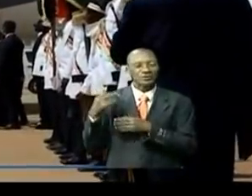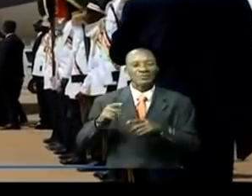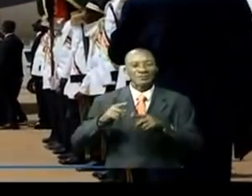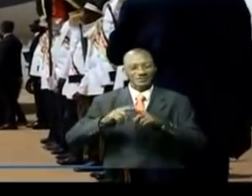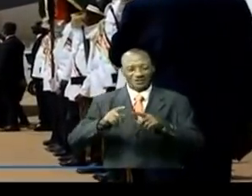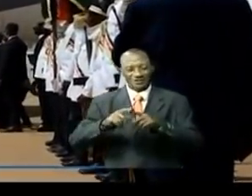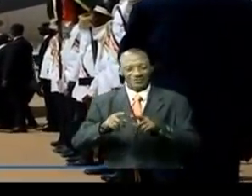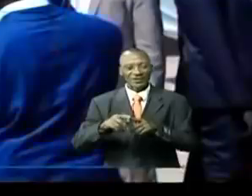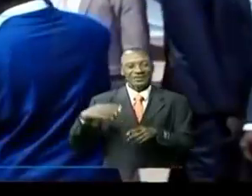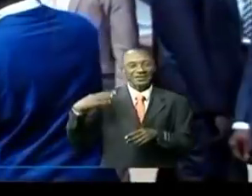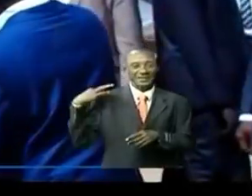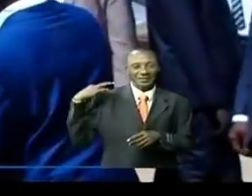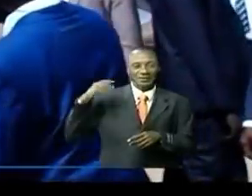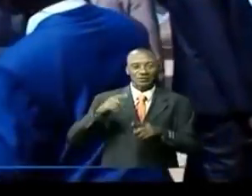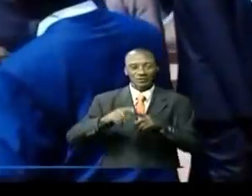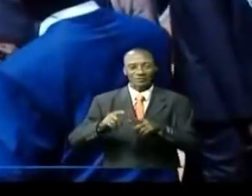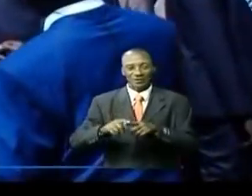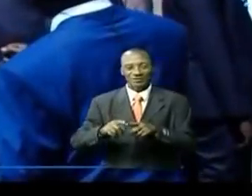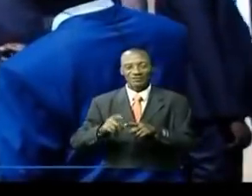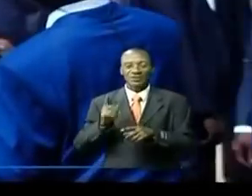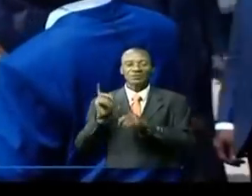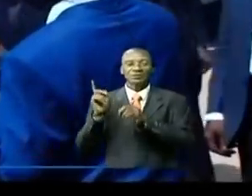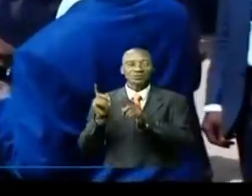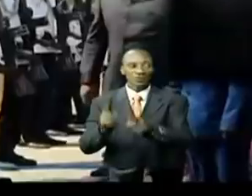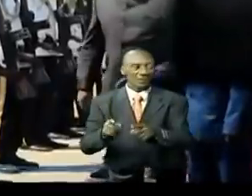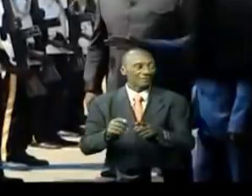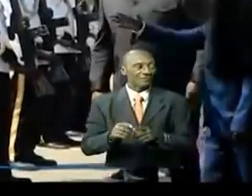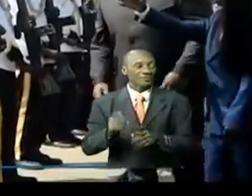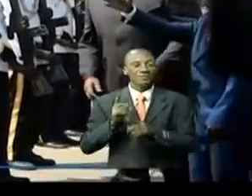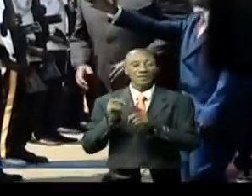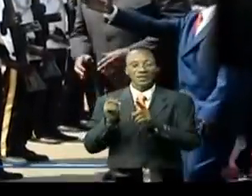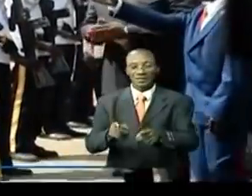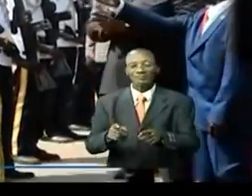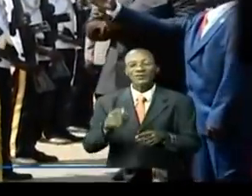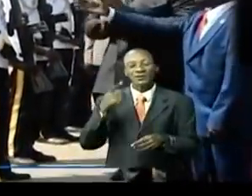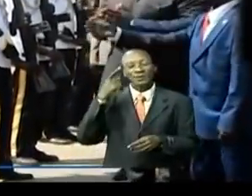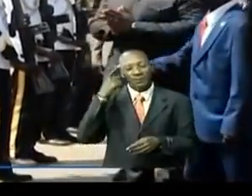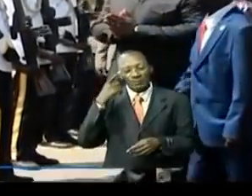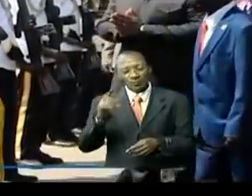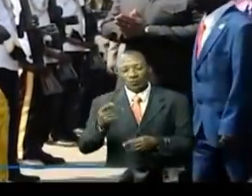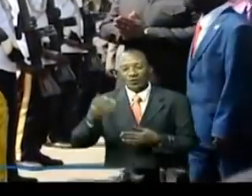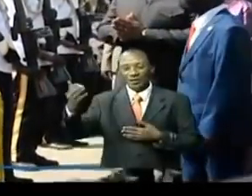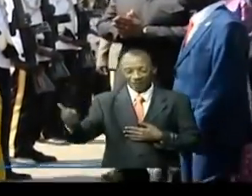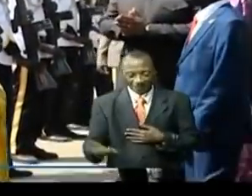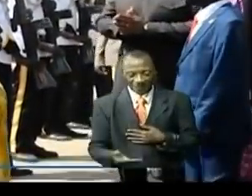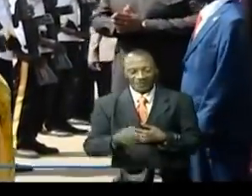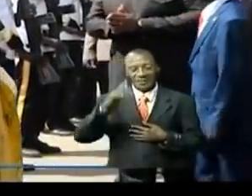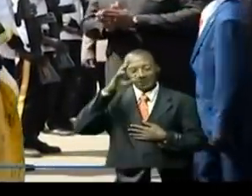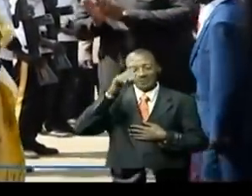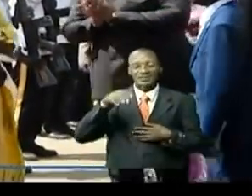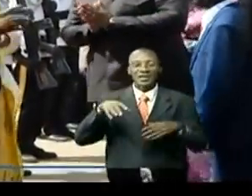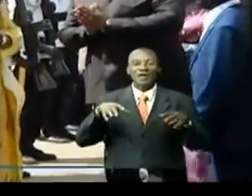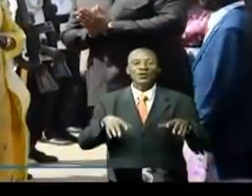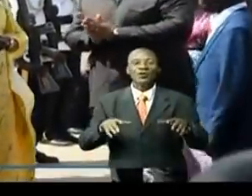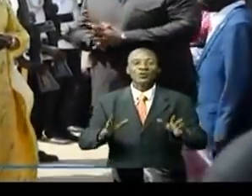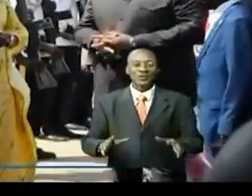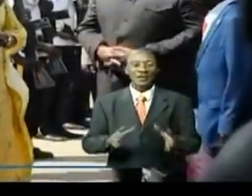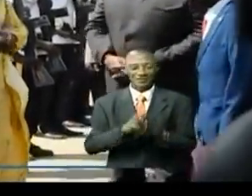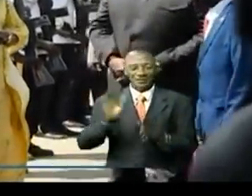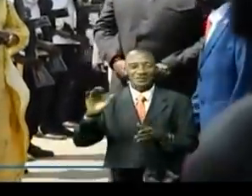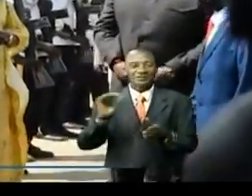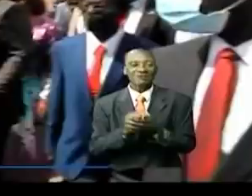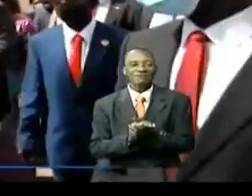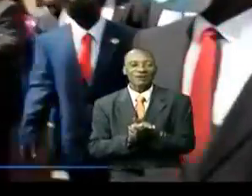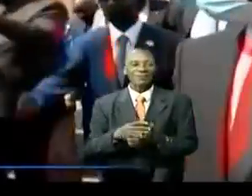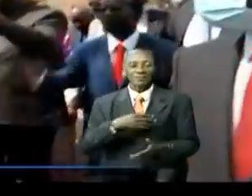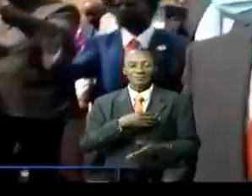délégation, les couples présidentiels ont traversé la haie d'honneur avant de rencontrer la communauté congolaise qui scandait des chansons pour